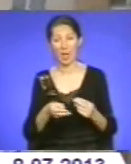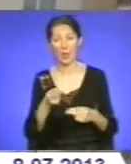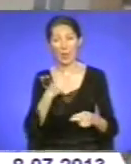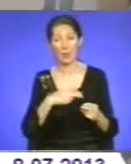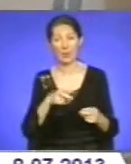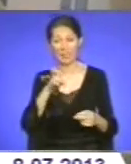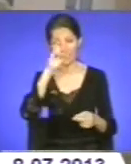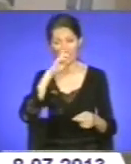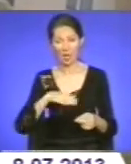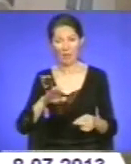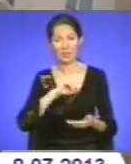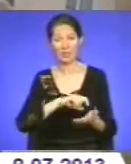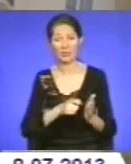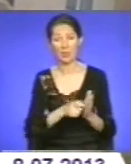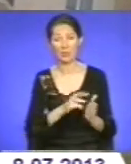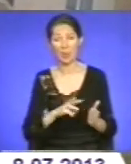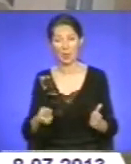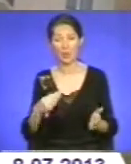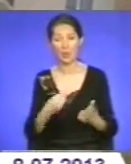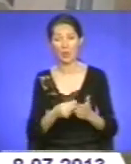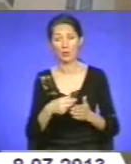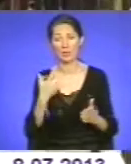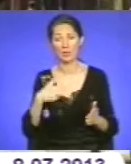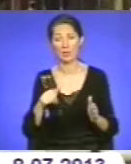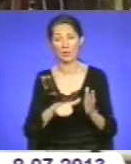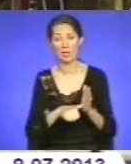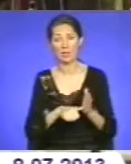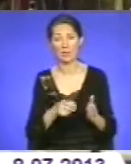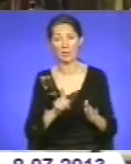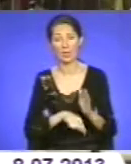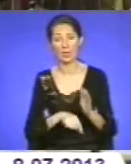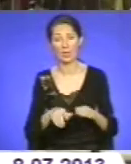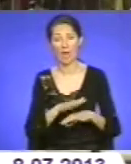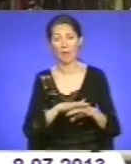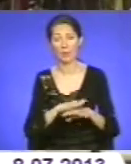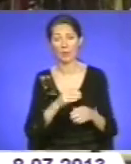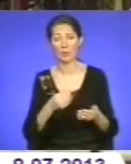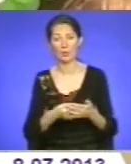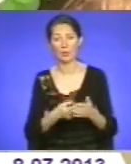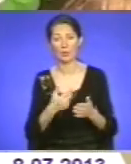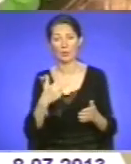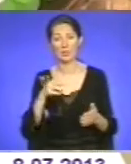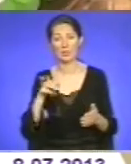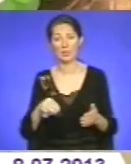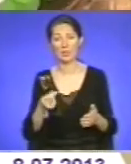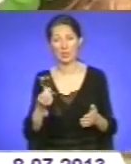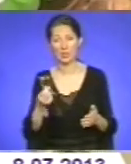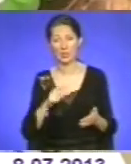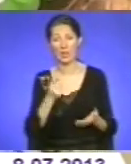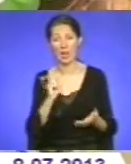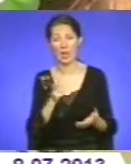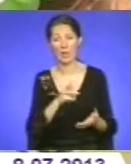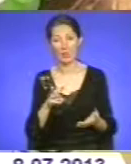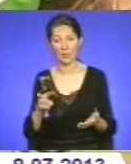метр коштував щасливим власникам на 30% дешевше за ринкову вартість. Близько 9 тисяч гривень за квадрат. Після того, як продали свою